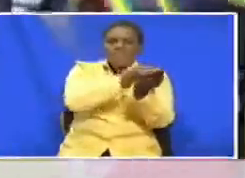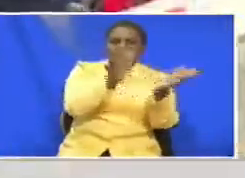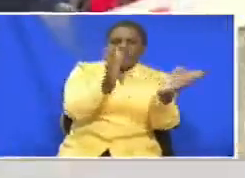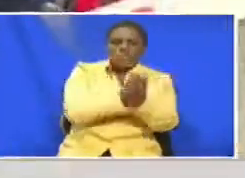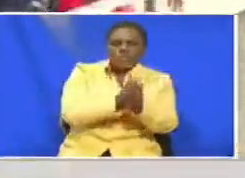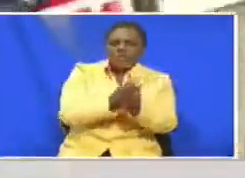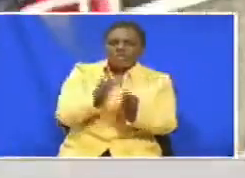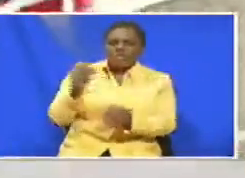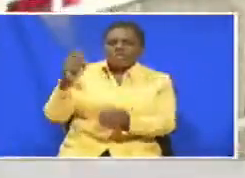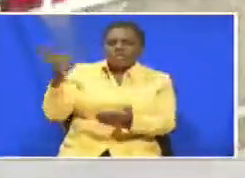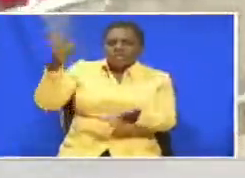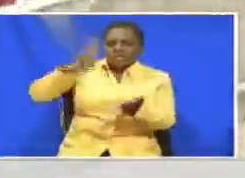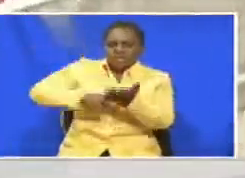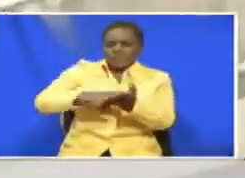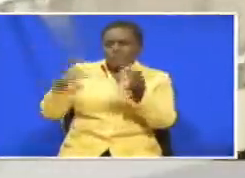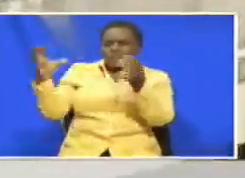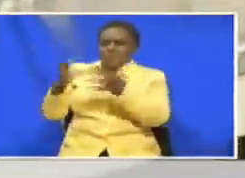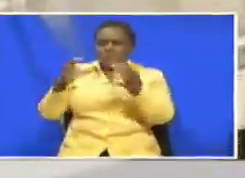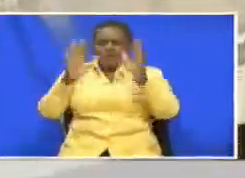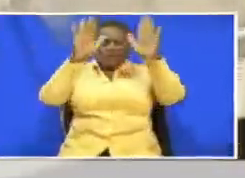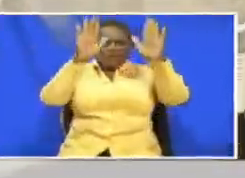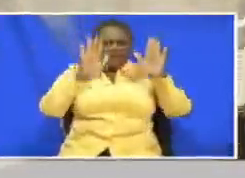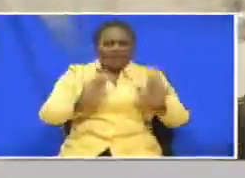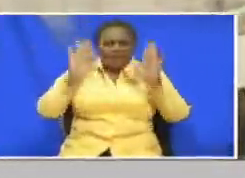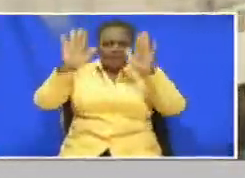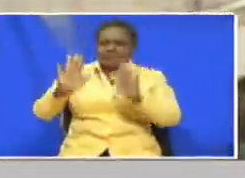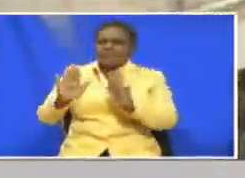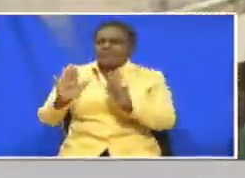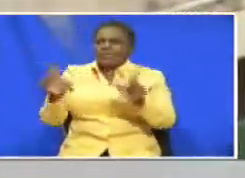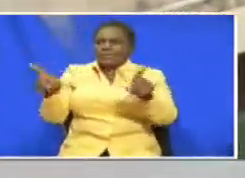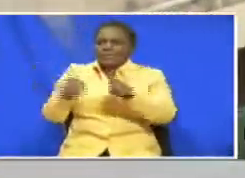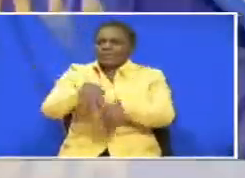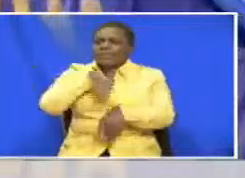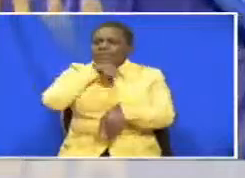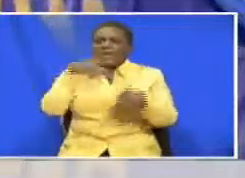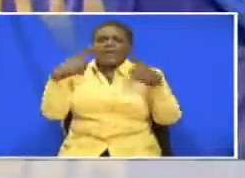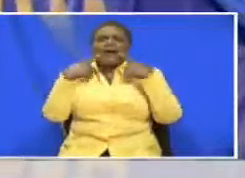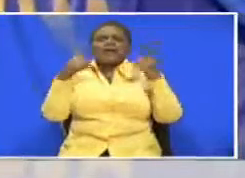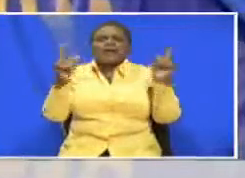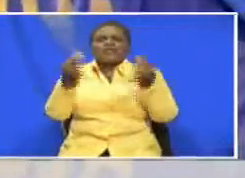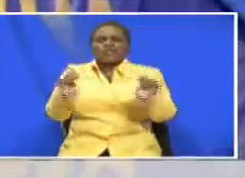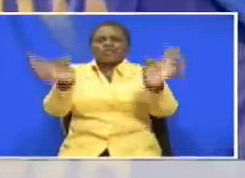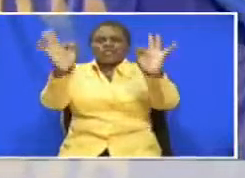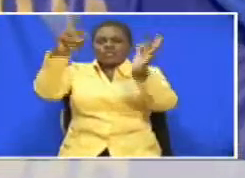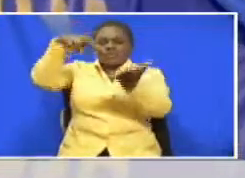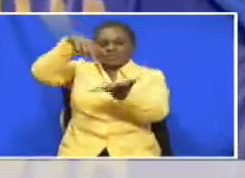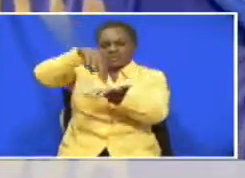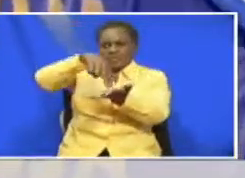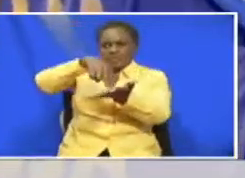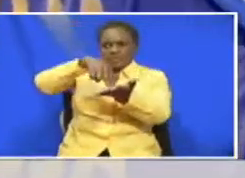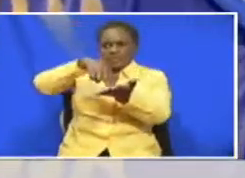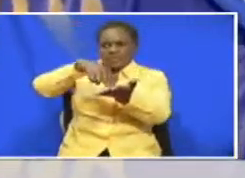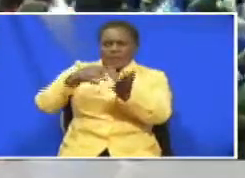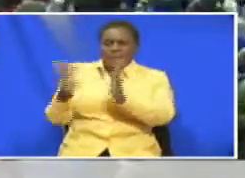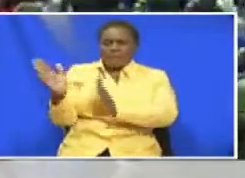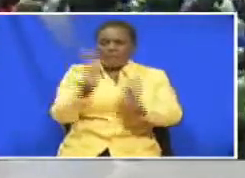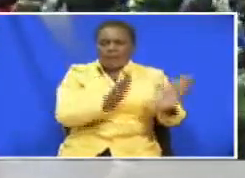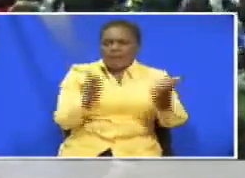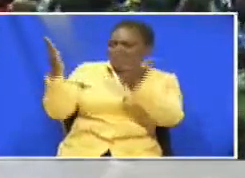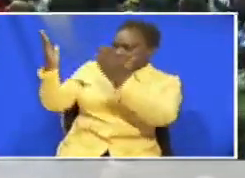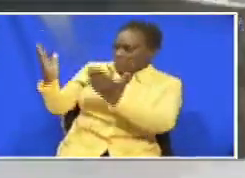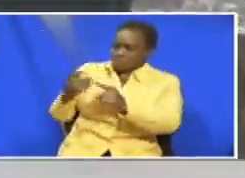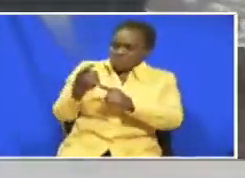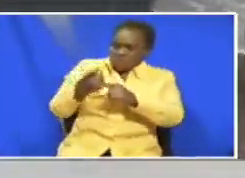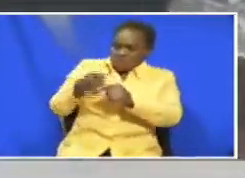vyama. Huku Raila Odinga akiendelea na kampeni, maadamu Raila ametangaza rasmi atagombea urais, huu hapa mpango wake.